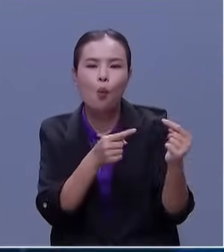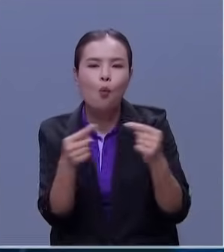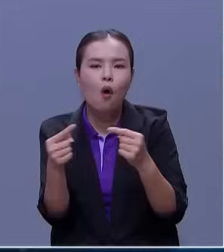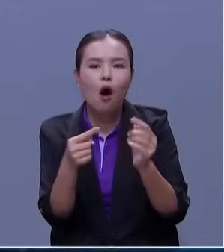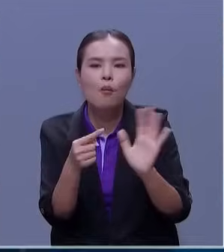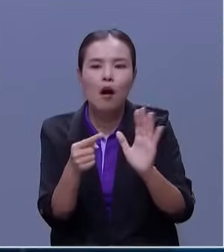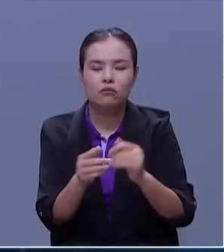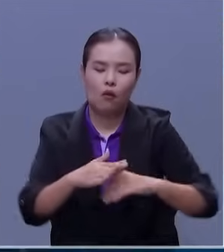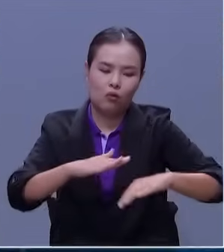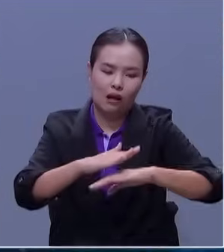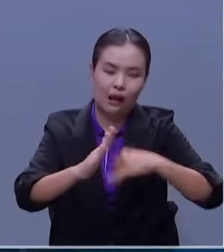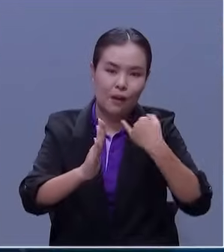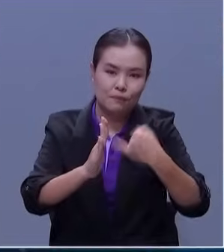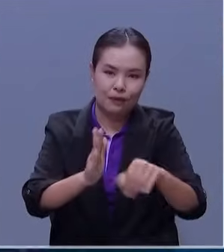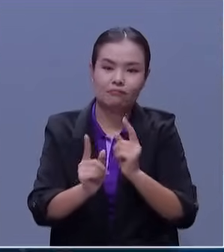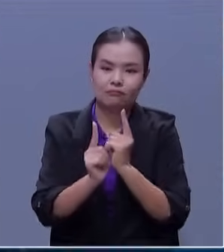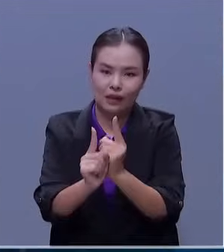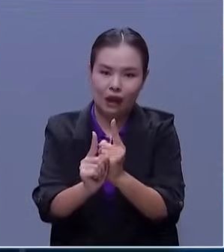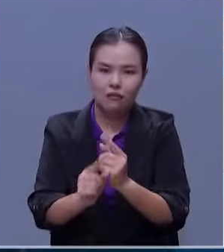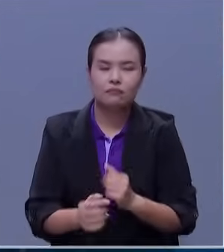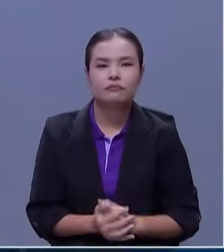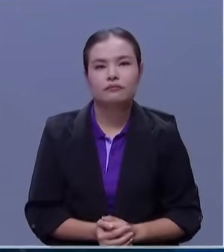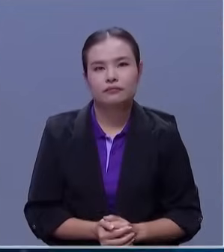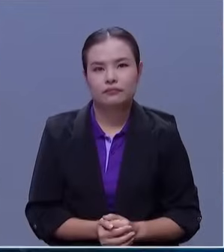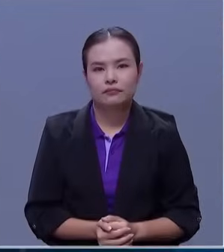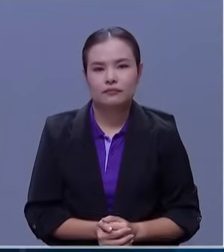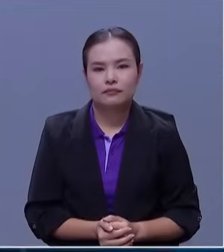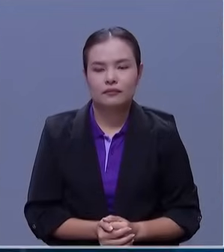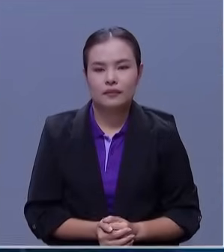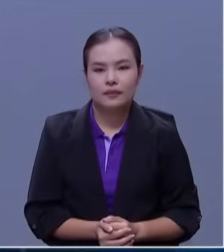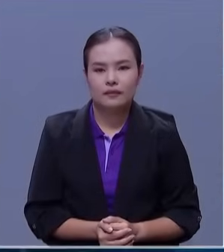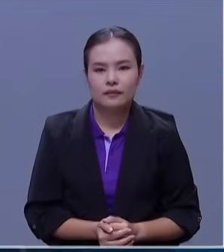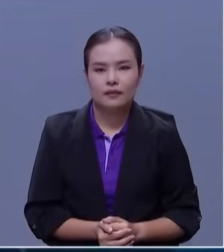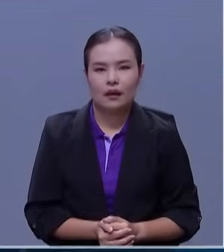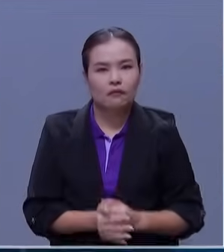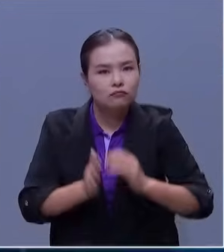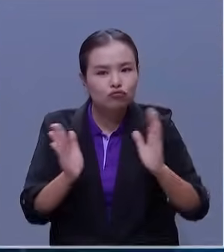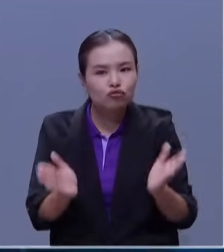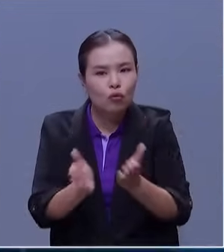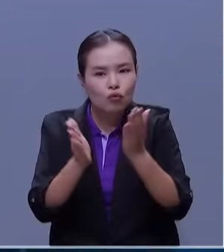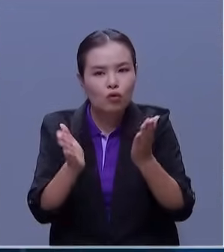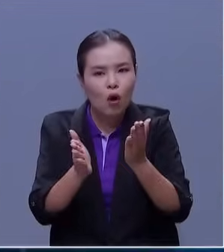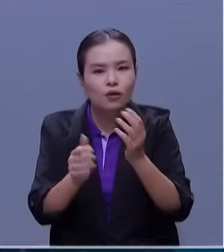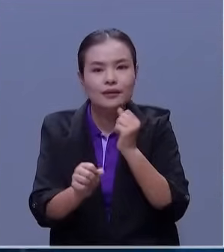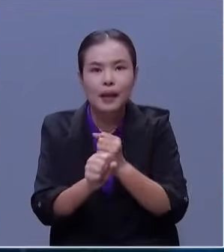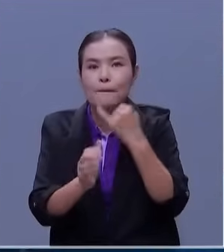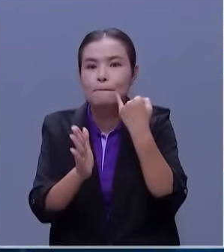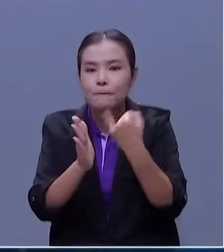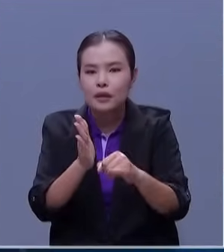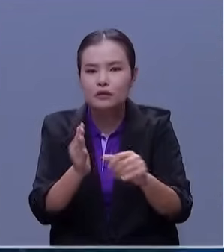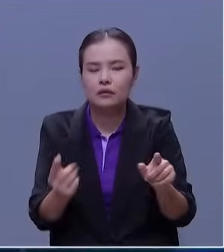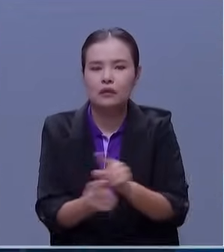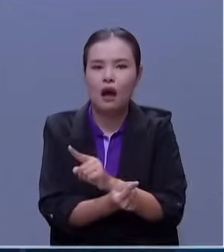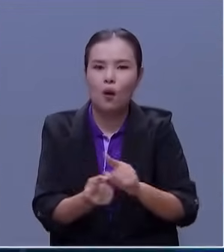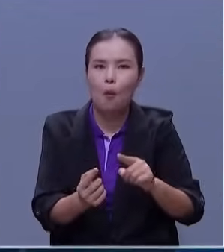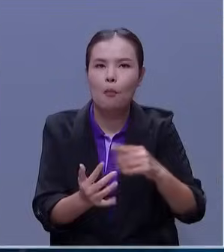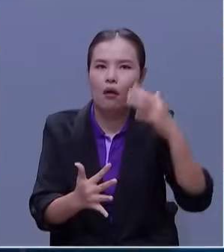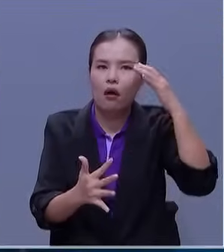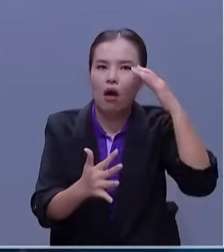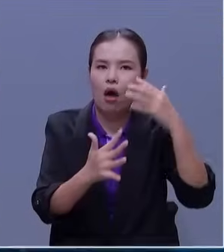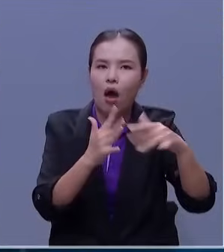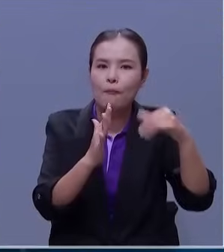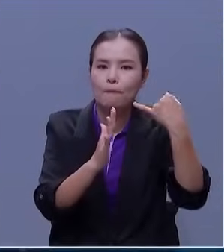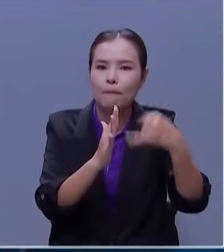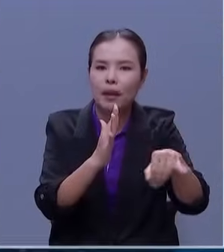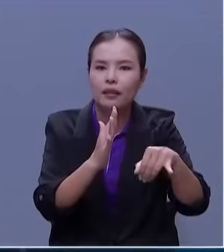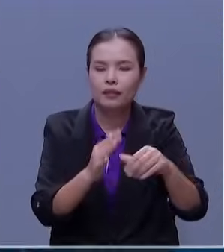ามหลักฐานแล้วก็ท่านบอกท่านเน้นมากเลยท่านบอกว่าไม่ควรยกย่องผู้ต้องหาเพราะจะทำให้สังคมผิดเพี้ยนไป